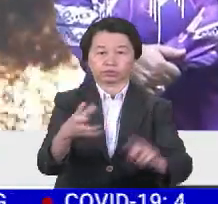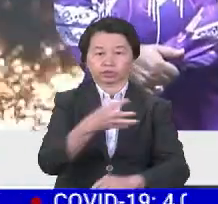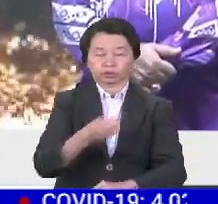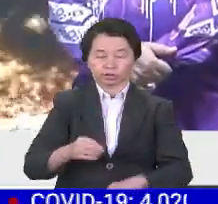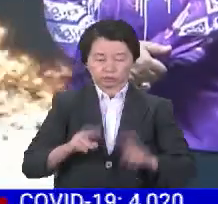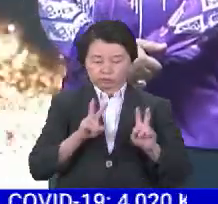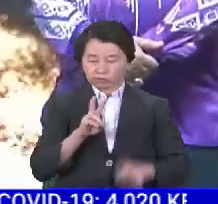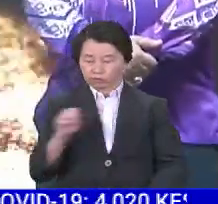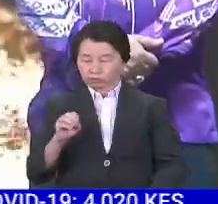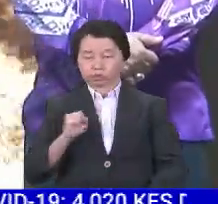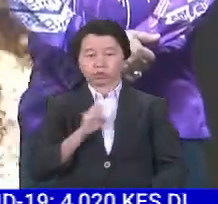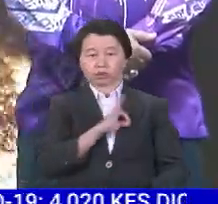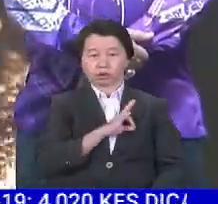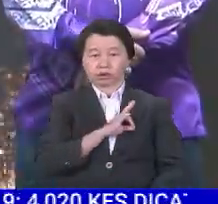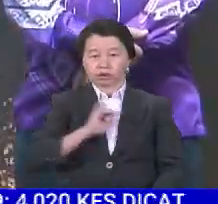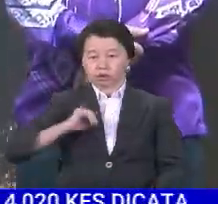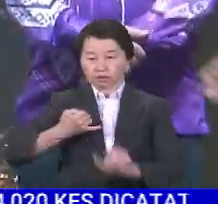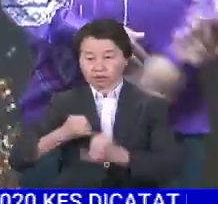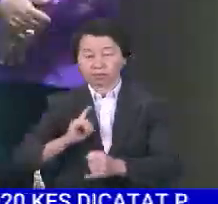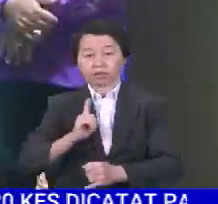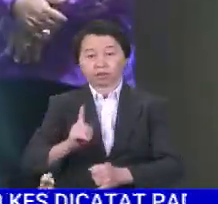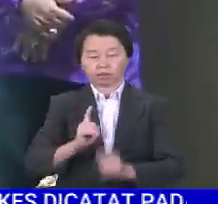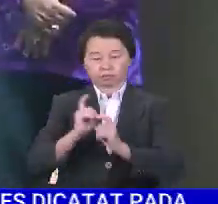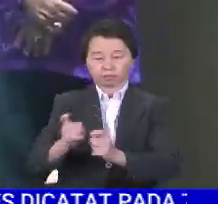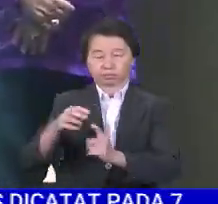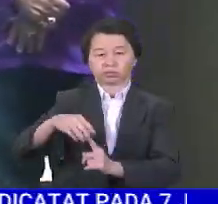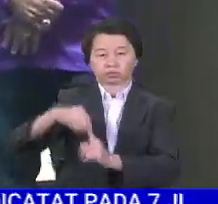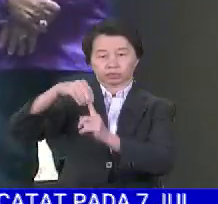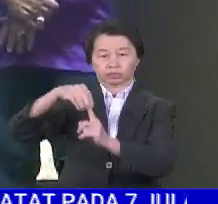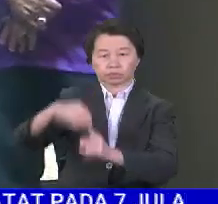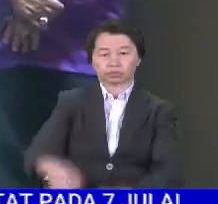manakala 20 kakitangan awam JAINS pula menerima anugerah khas.